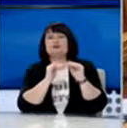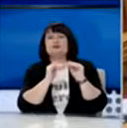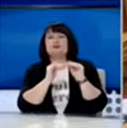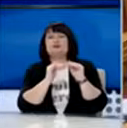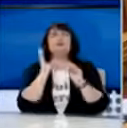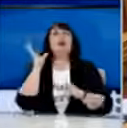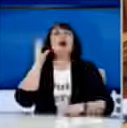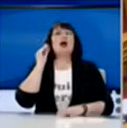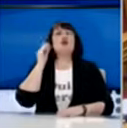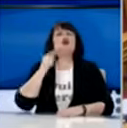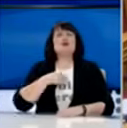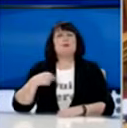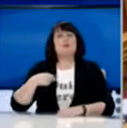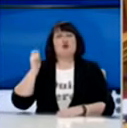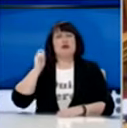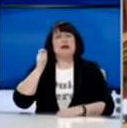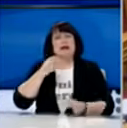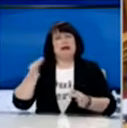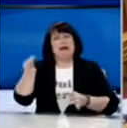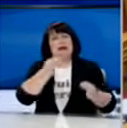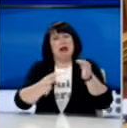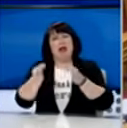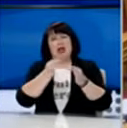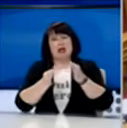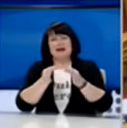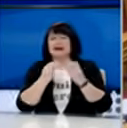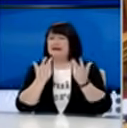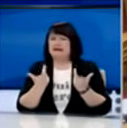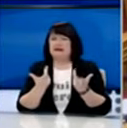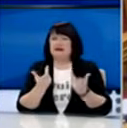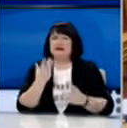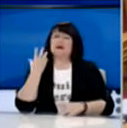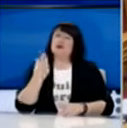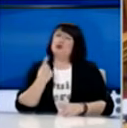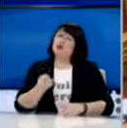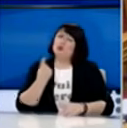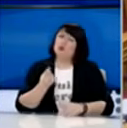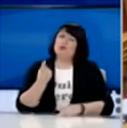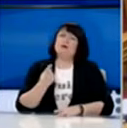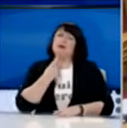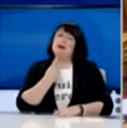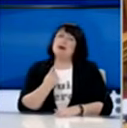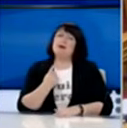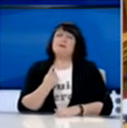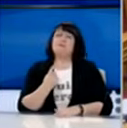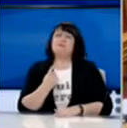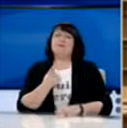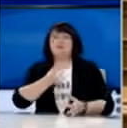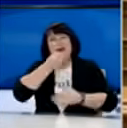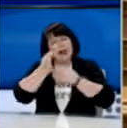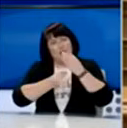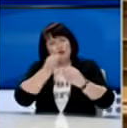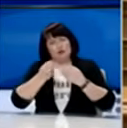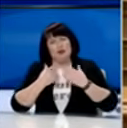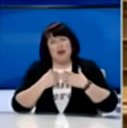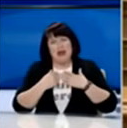ακούστηκαν πολλοί πολιτικοί αρχηγοί να αναφέρουν εκείνο που συχνά αναφέρω στις ομιλίες